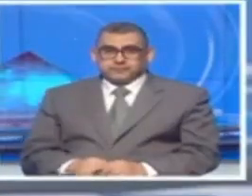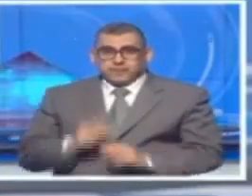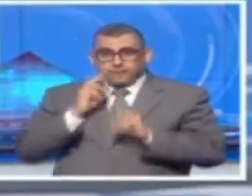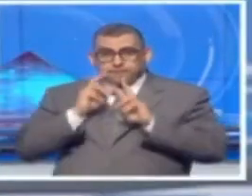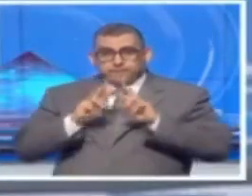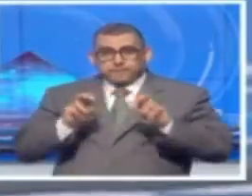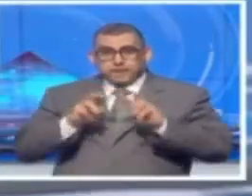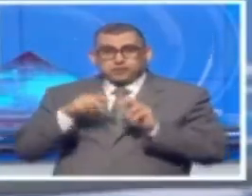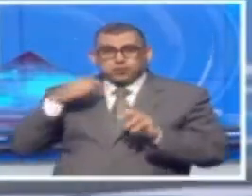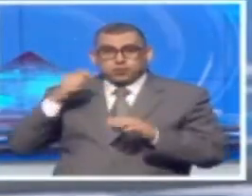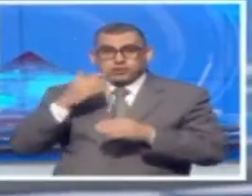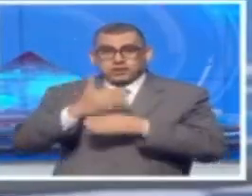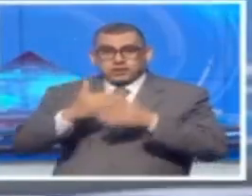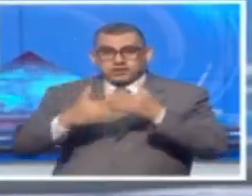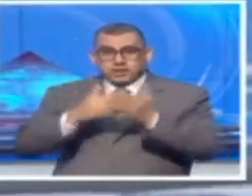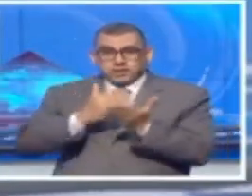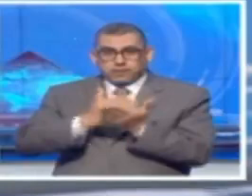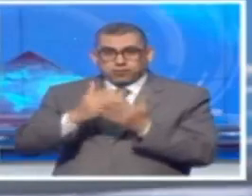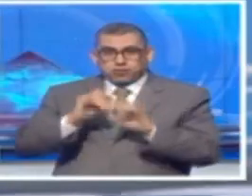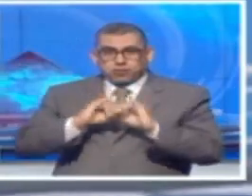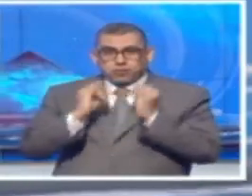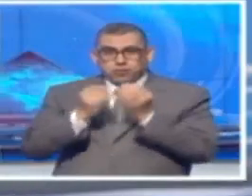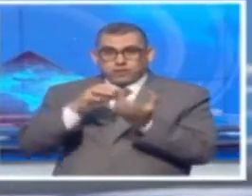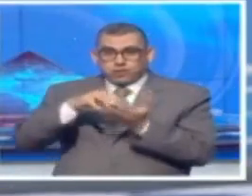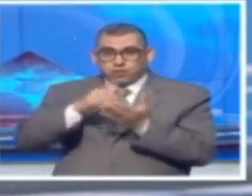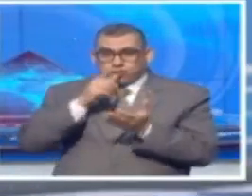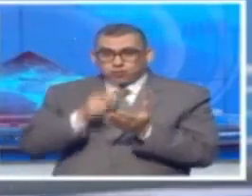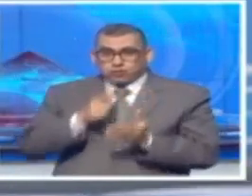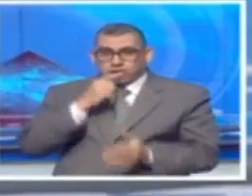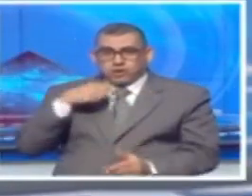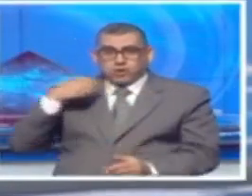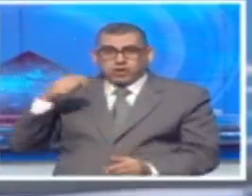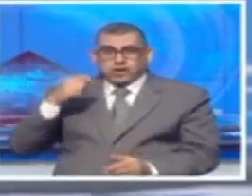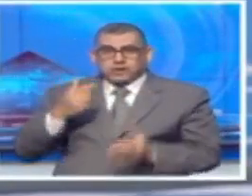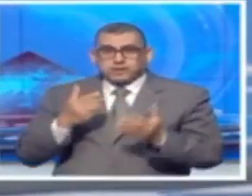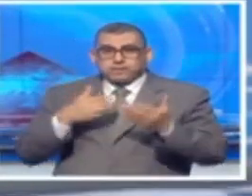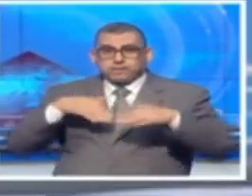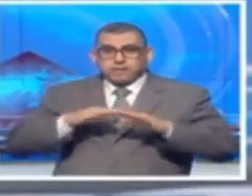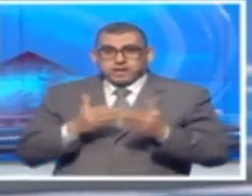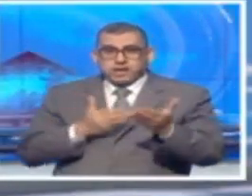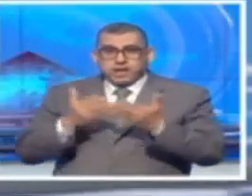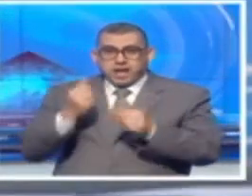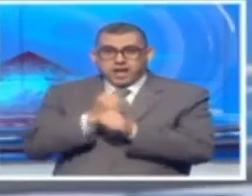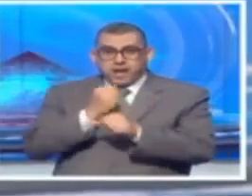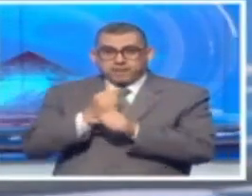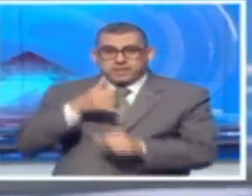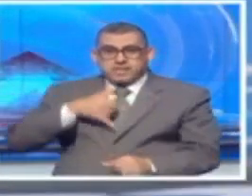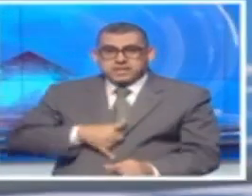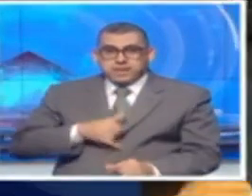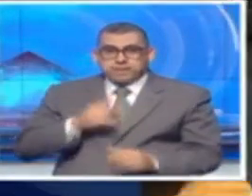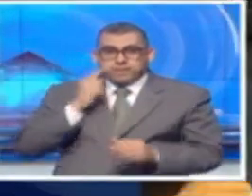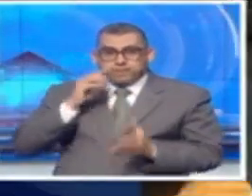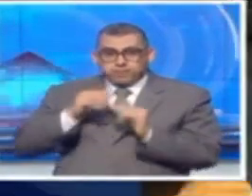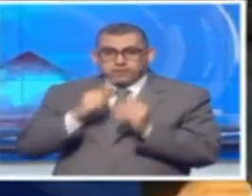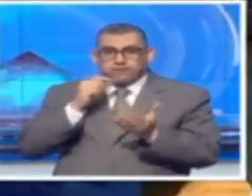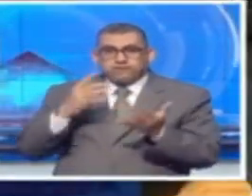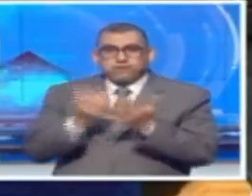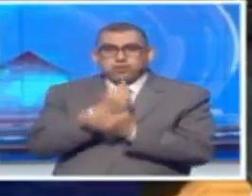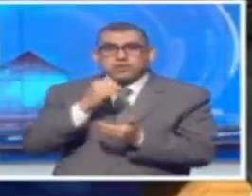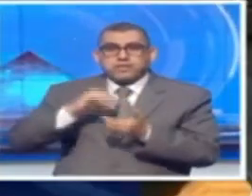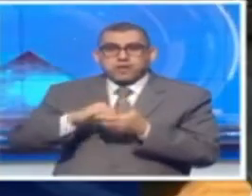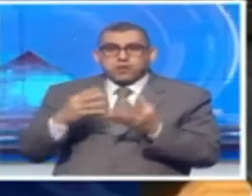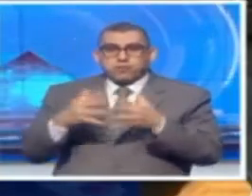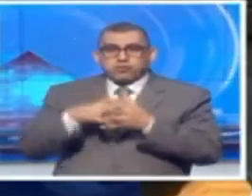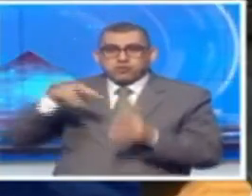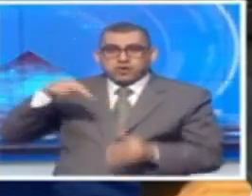بحث وزير الإسكان والمرافق والمجتمعات العمرانية الدكتور عاصم الجزار مع رئيس مجلس الأعمال اليمني في مصر فرص